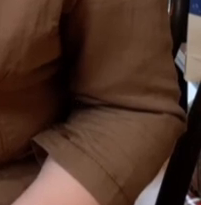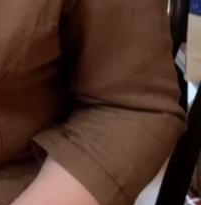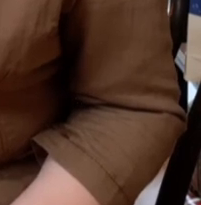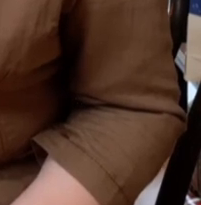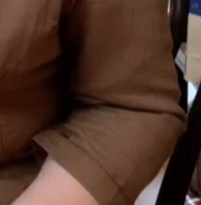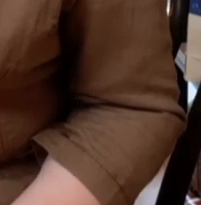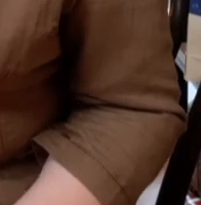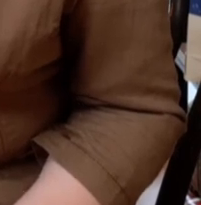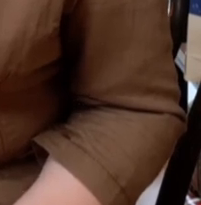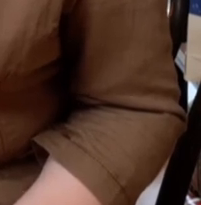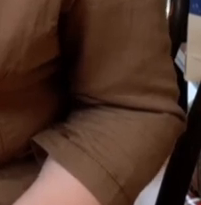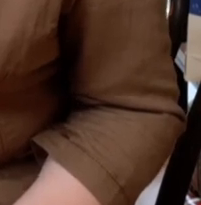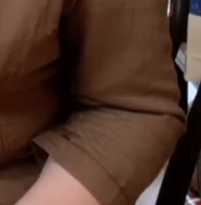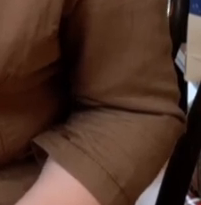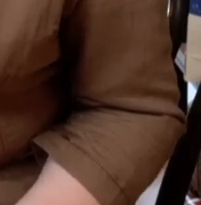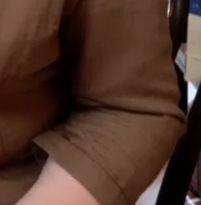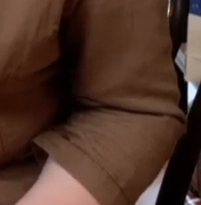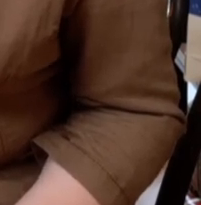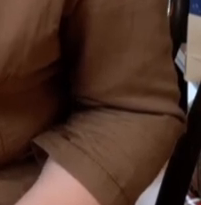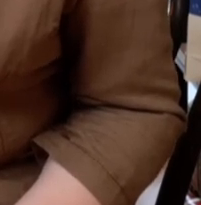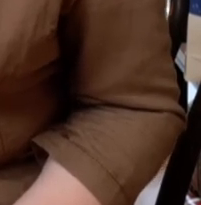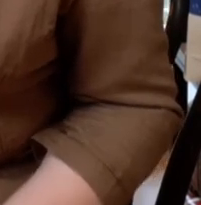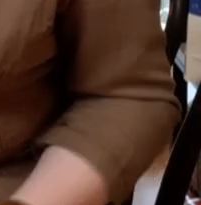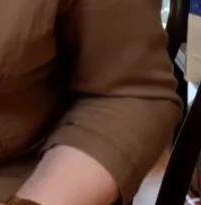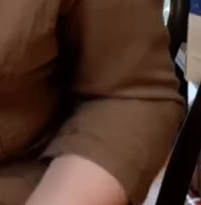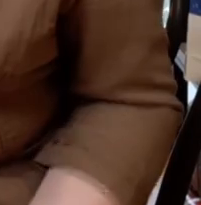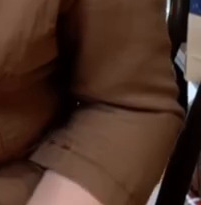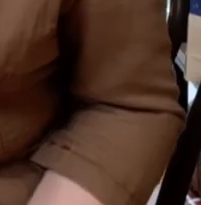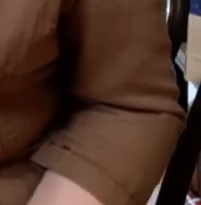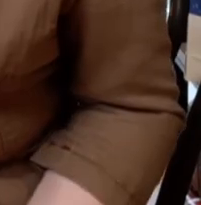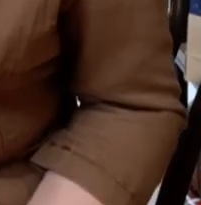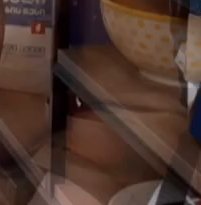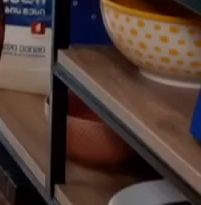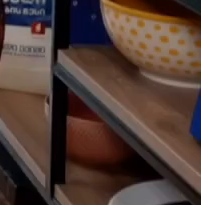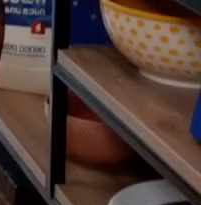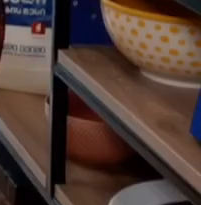ჩოულ ფორმატში ტრადიციულად დილით შევხვდებით ერთმანეთს და ისევ ადამიანზე